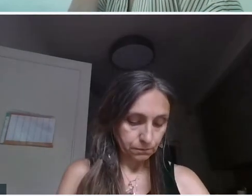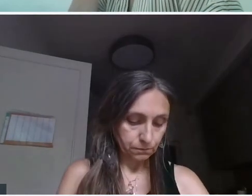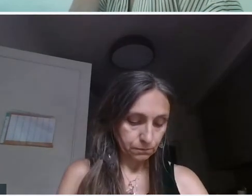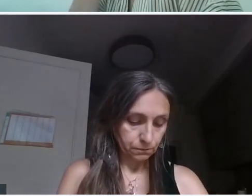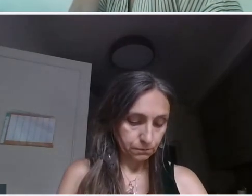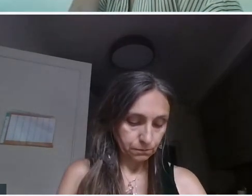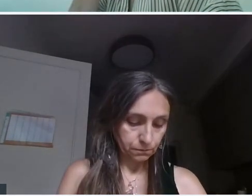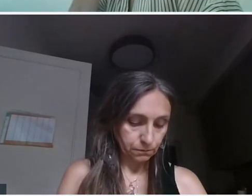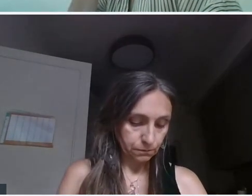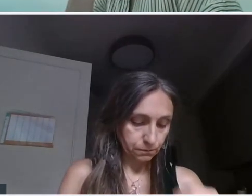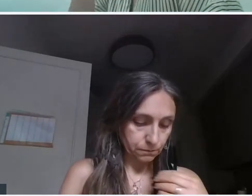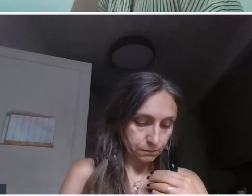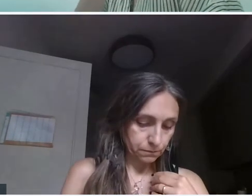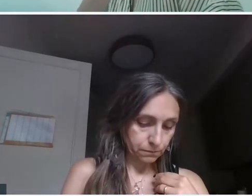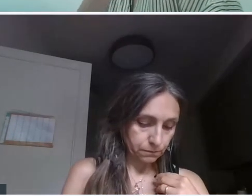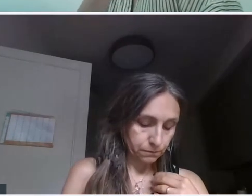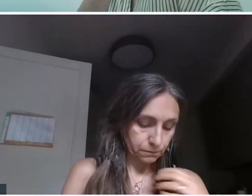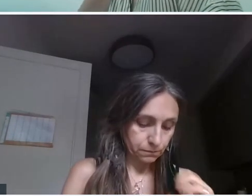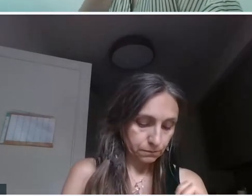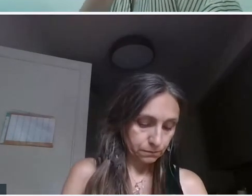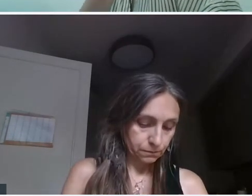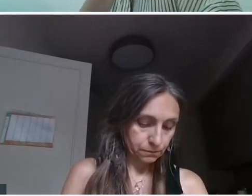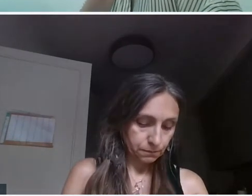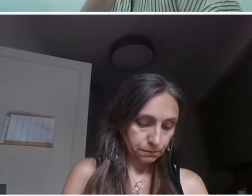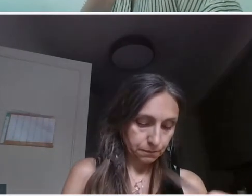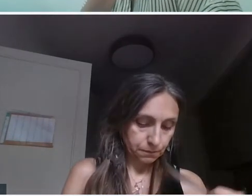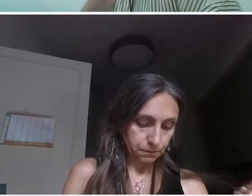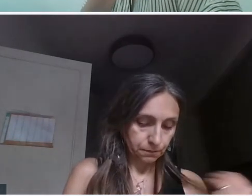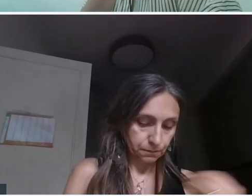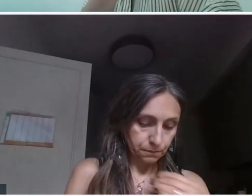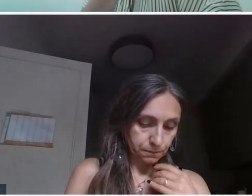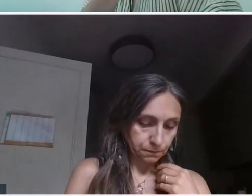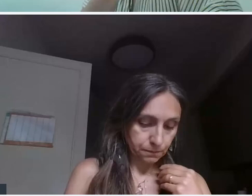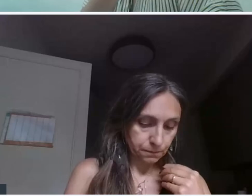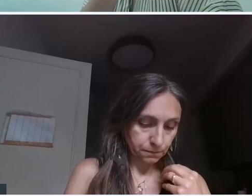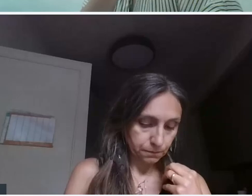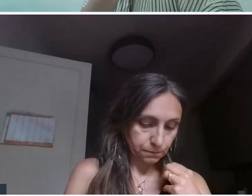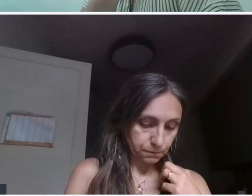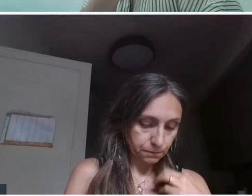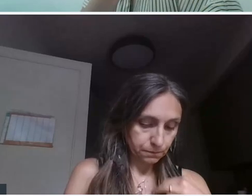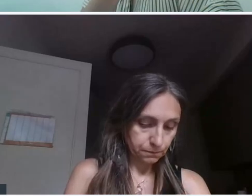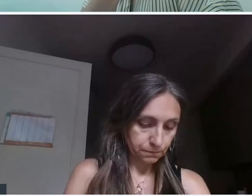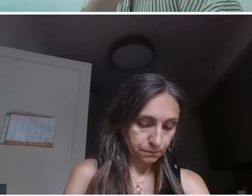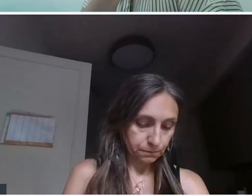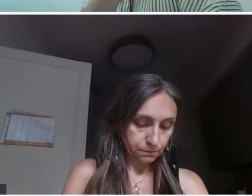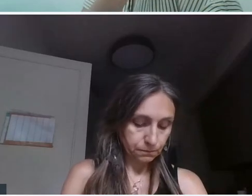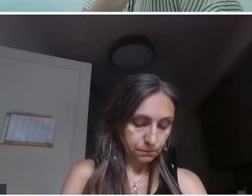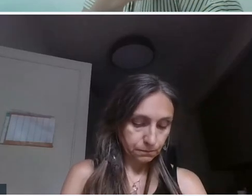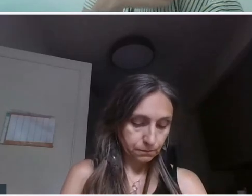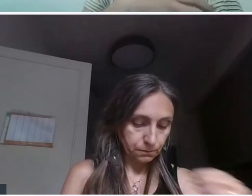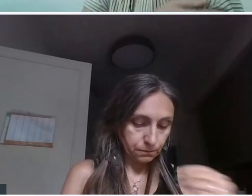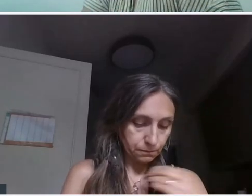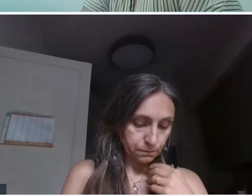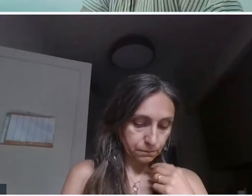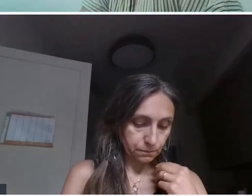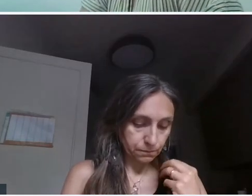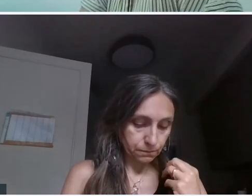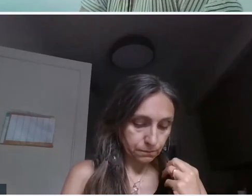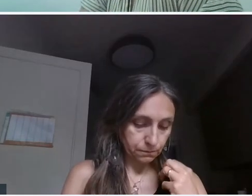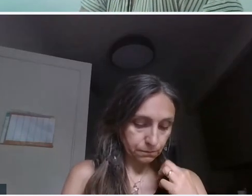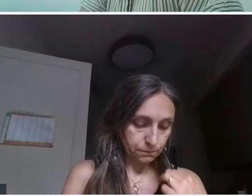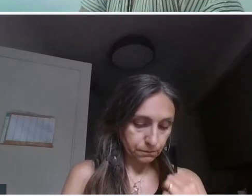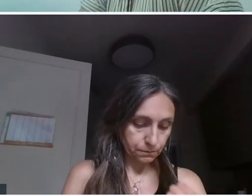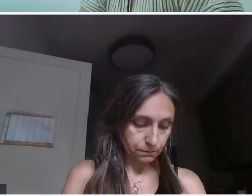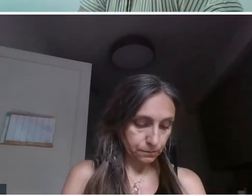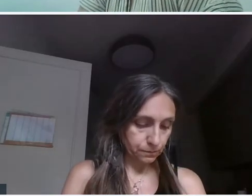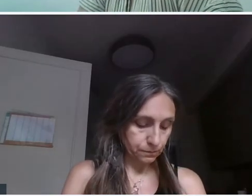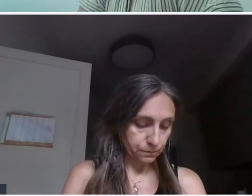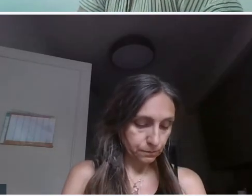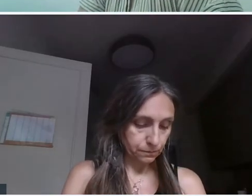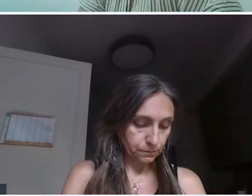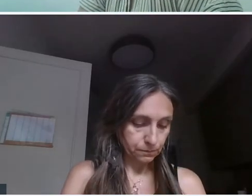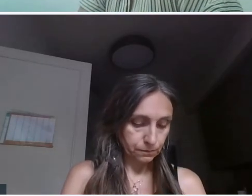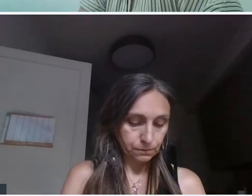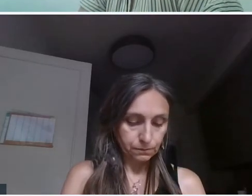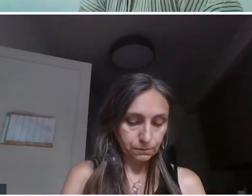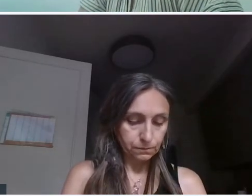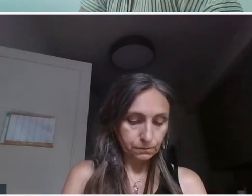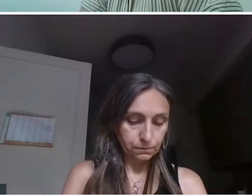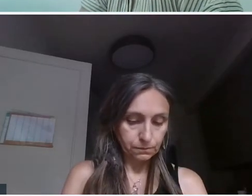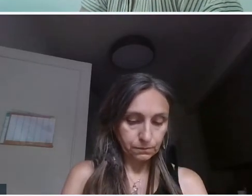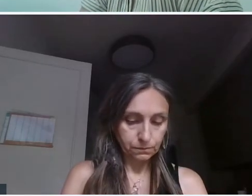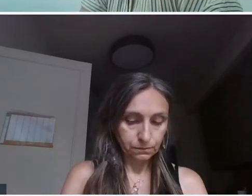con livelli di scalabilità, perché questo te lo permette. Io non voglio fare assolutamente niente, fate tutto voi, a voglio fare tutto